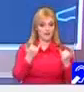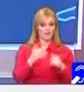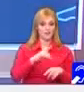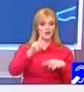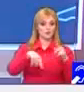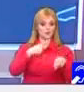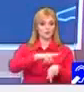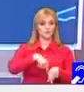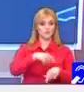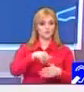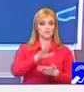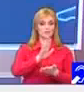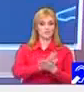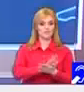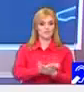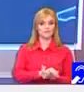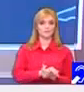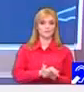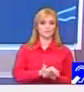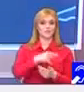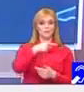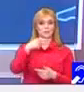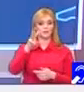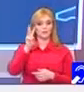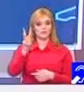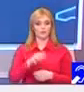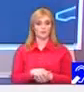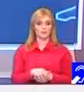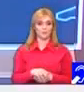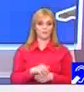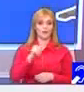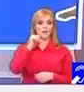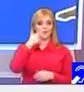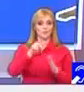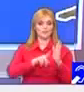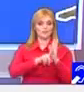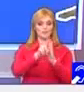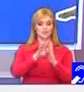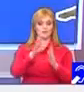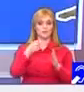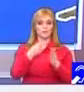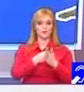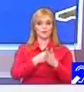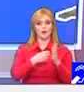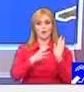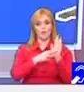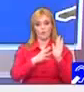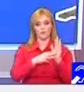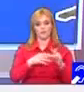în următoarele ore se vor înregistra minime de până la minus 3 grade Celsius. Mâine temperaturi de până la 8 grade și un